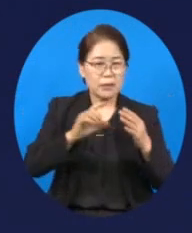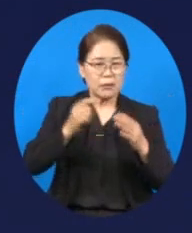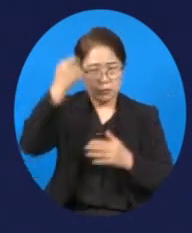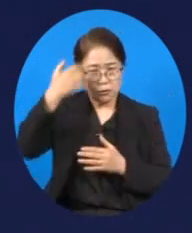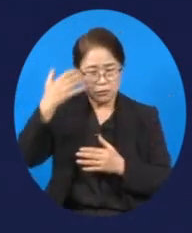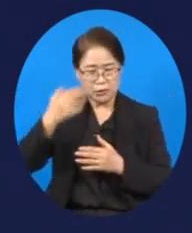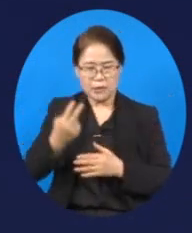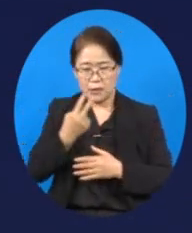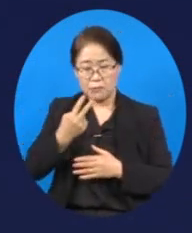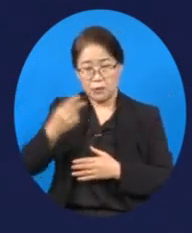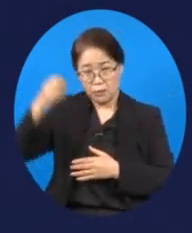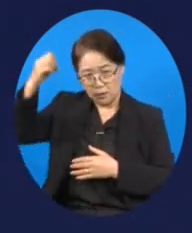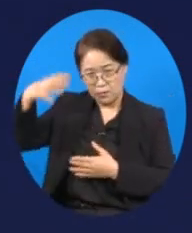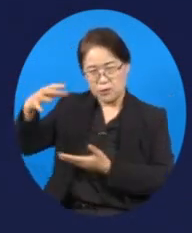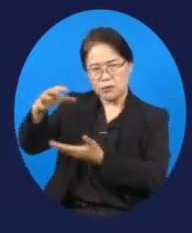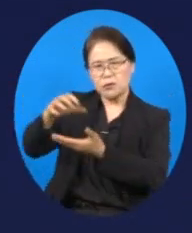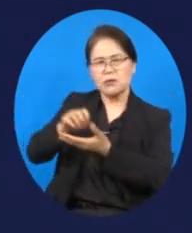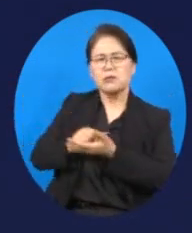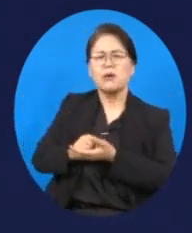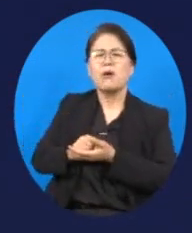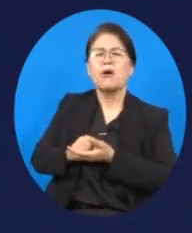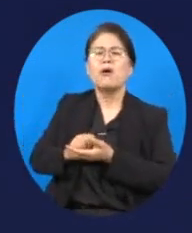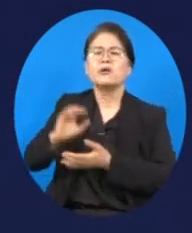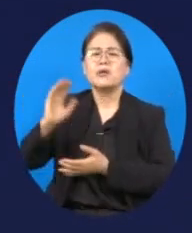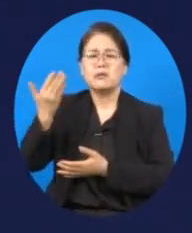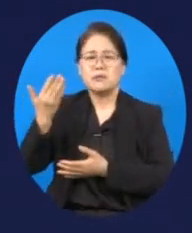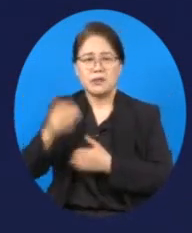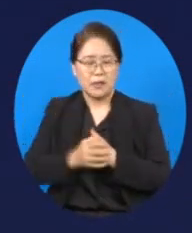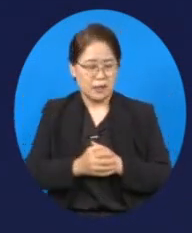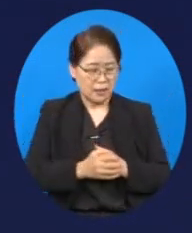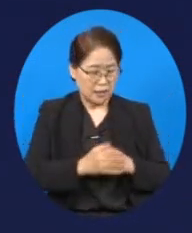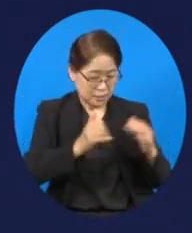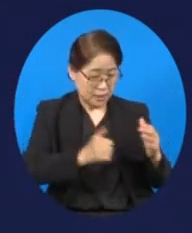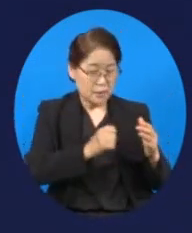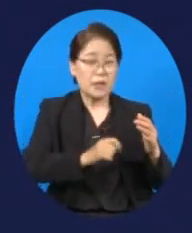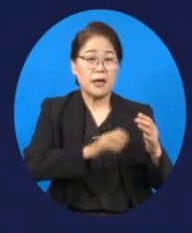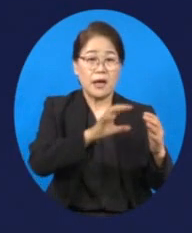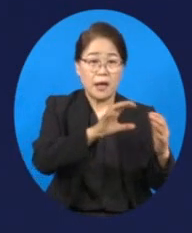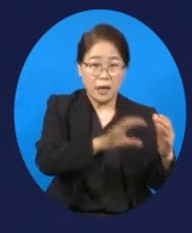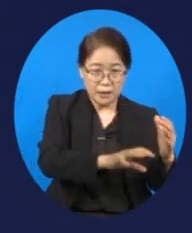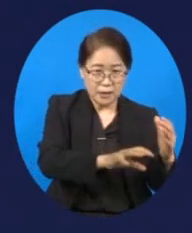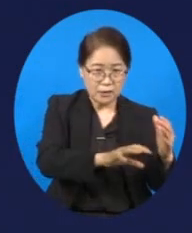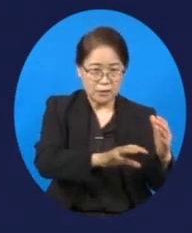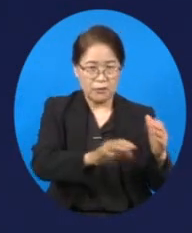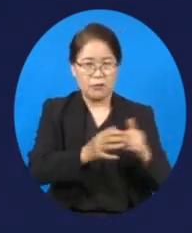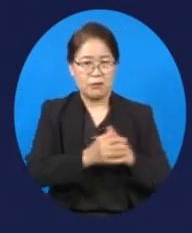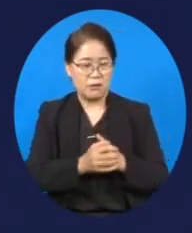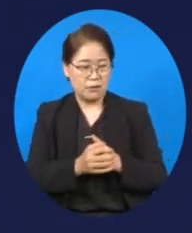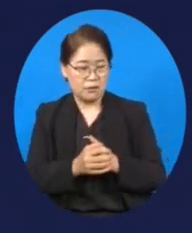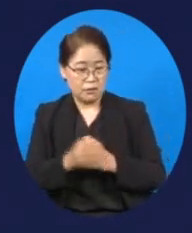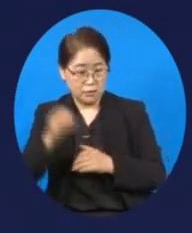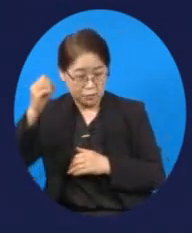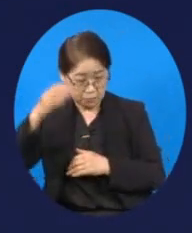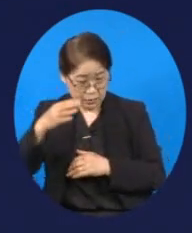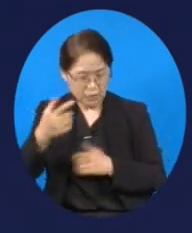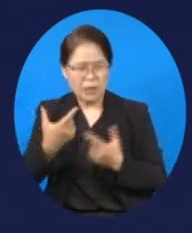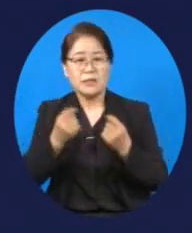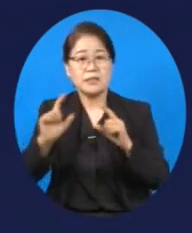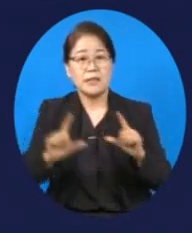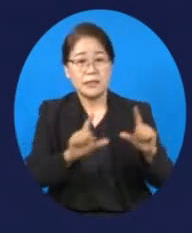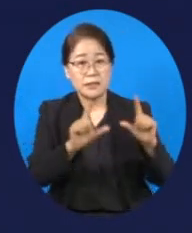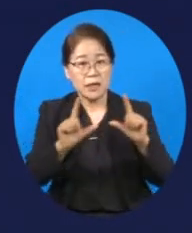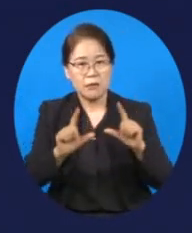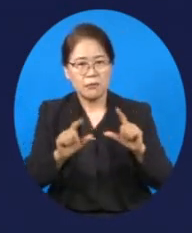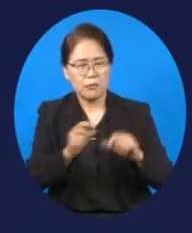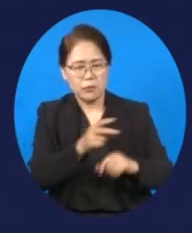생명의 빛을 얻게 되는 것입니다 그러므로이 세상 속에서 빛으로 사는 삶은 바로